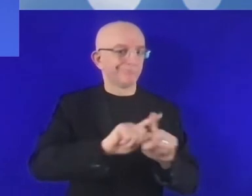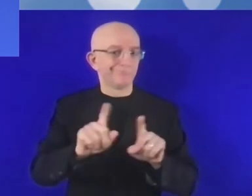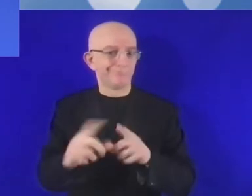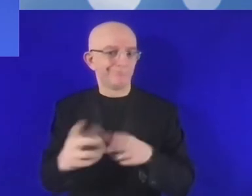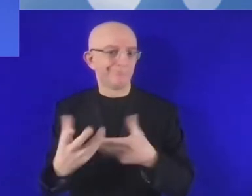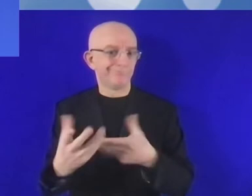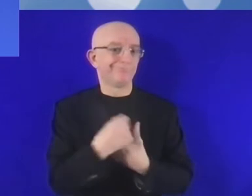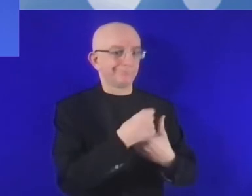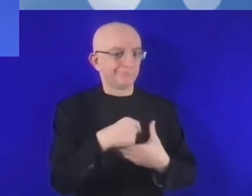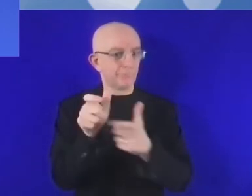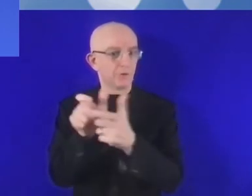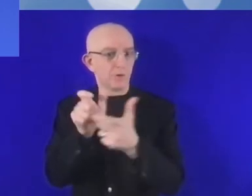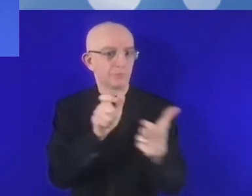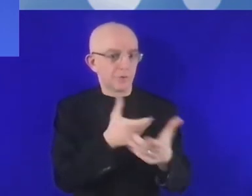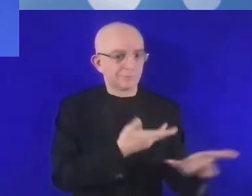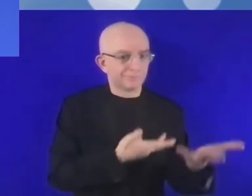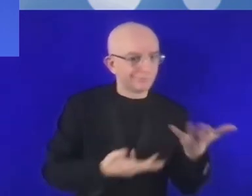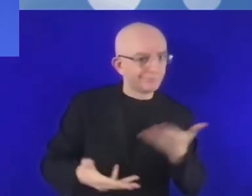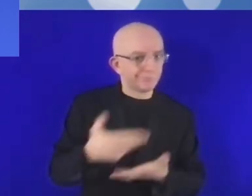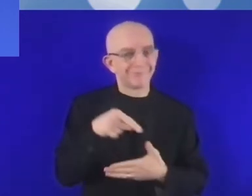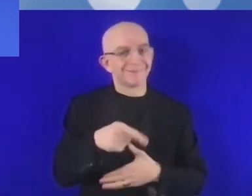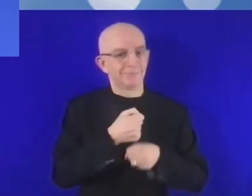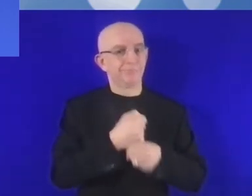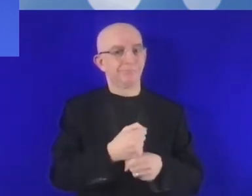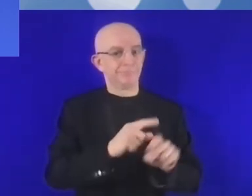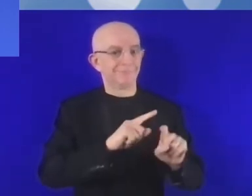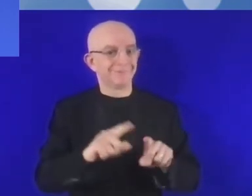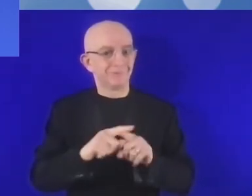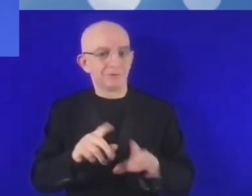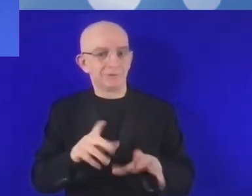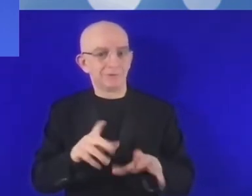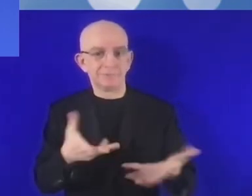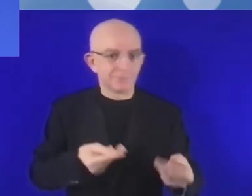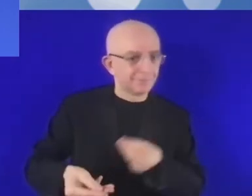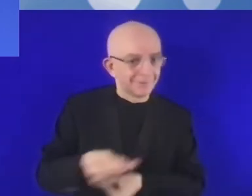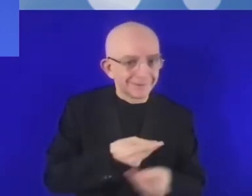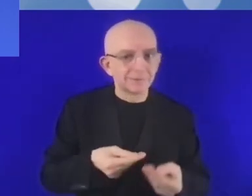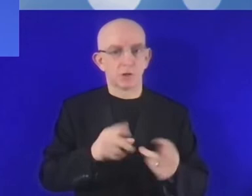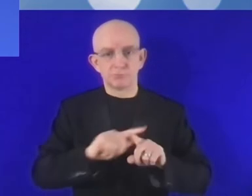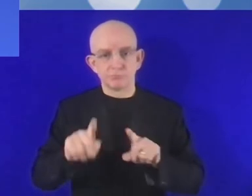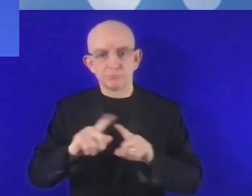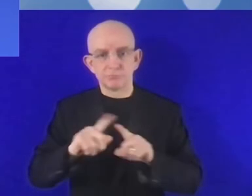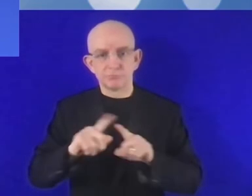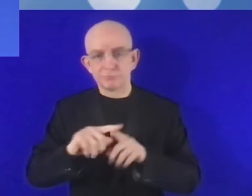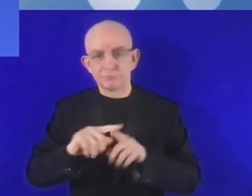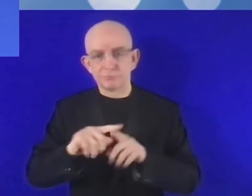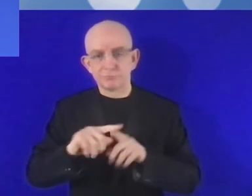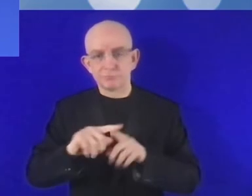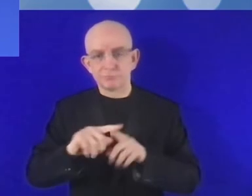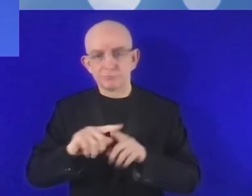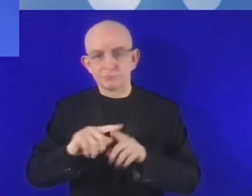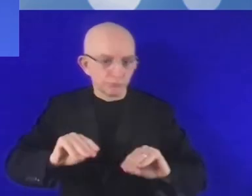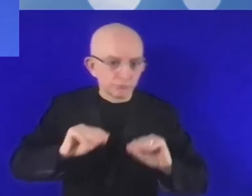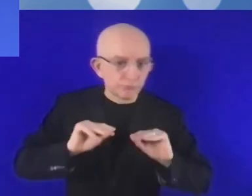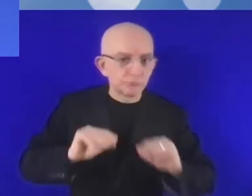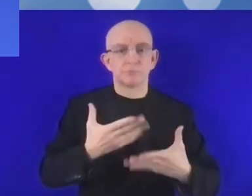المدني والشركات الرقمية والتكنولوجية. جلست معا وعملت على وضع بعض المعايير. التعاون في